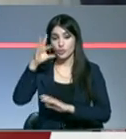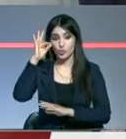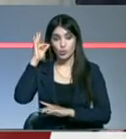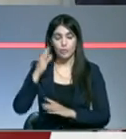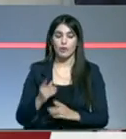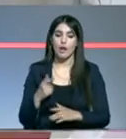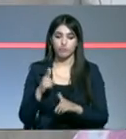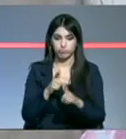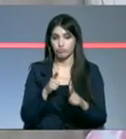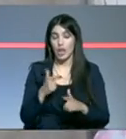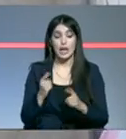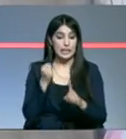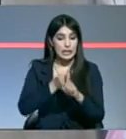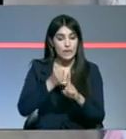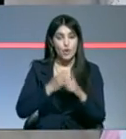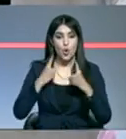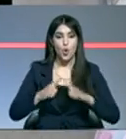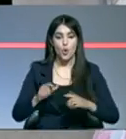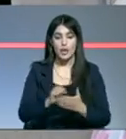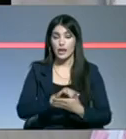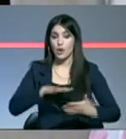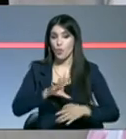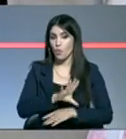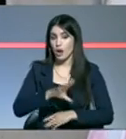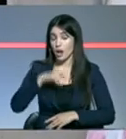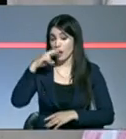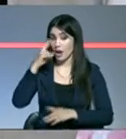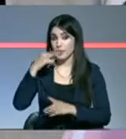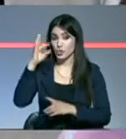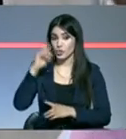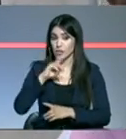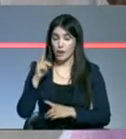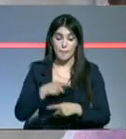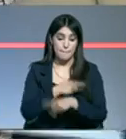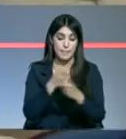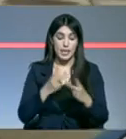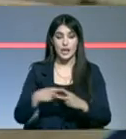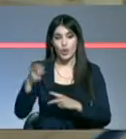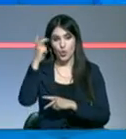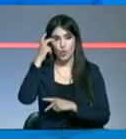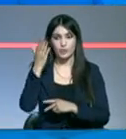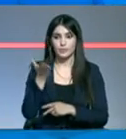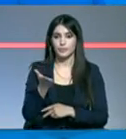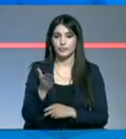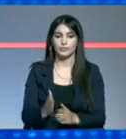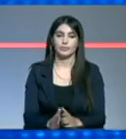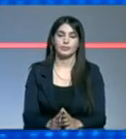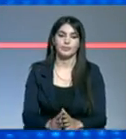الذين سقطوا من أجل الحرية والاستقلال والكرامة الوطنية وفق بلاغ لرئاسة الجمهورية.